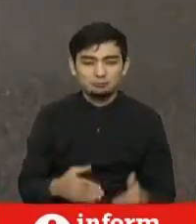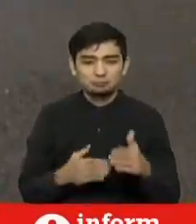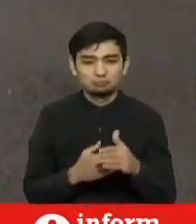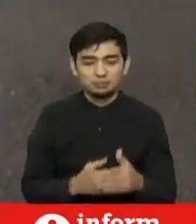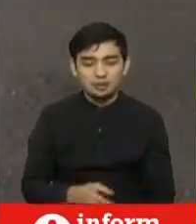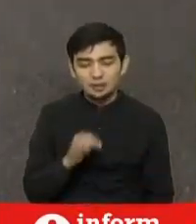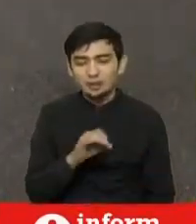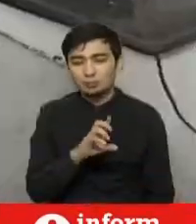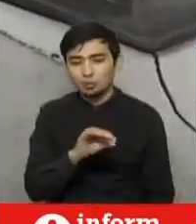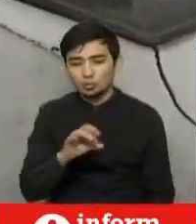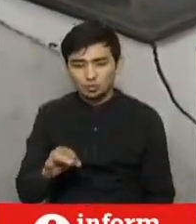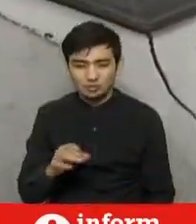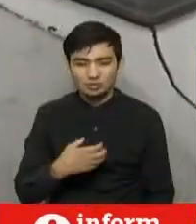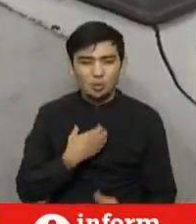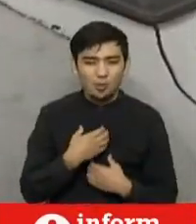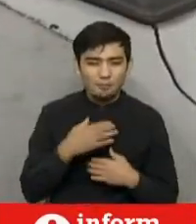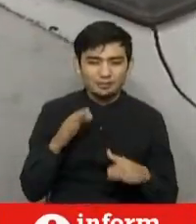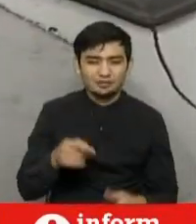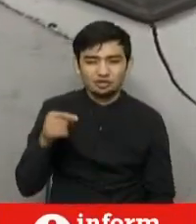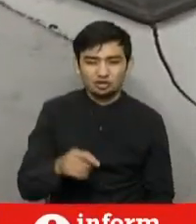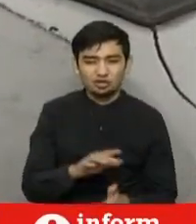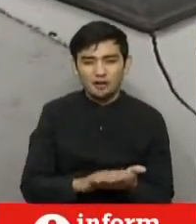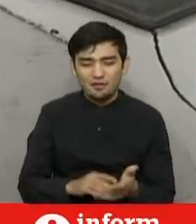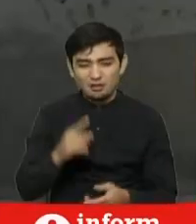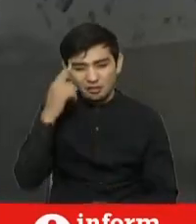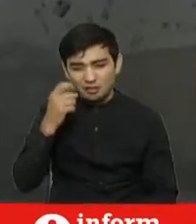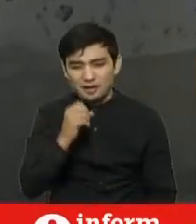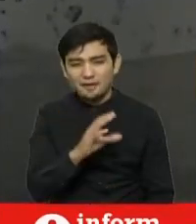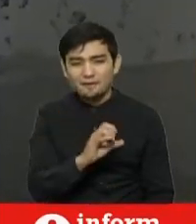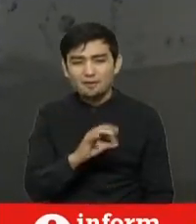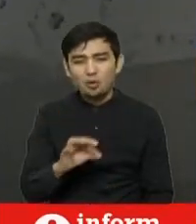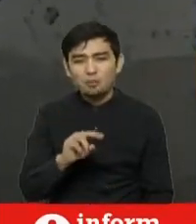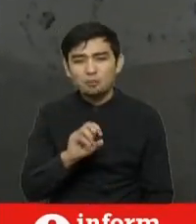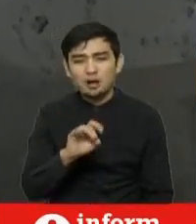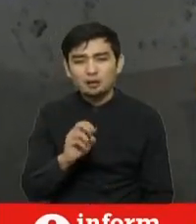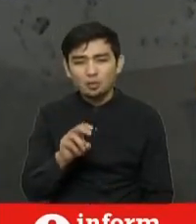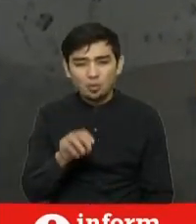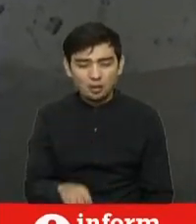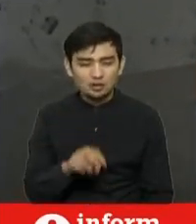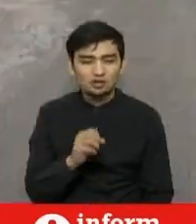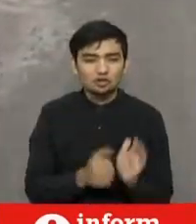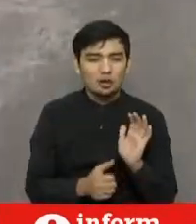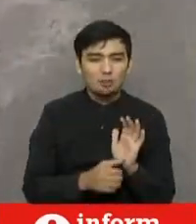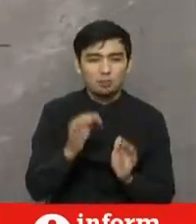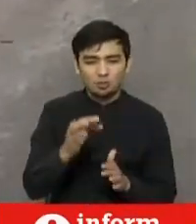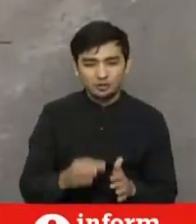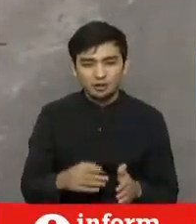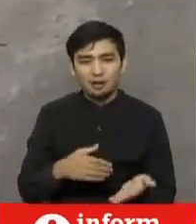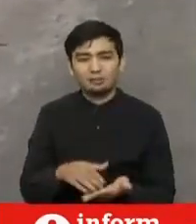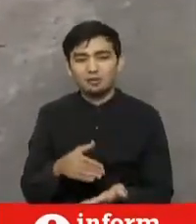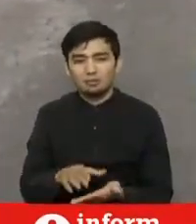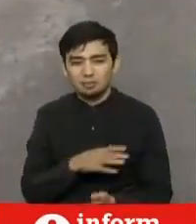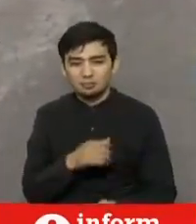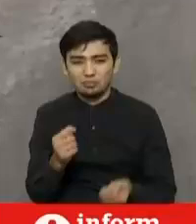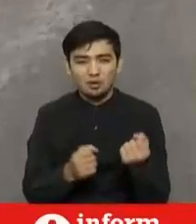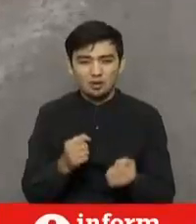кредитного бюро, к страховщикам поступили более 1000 заявок по Европротоколу. 60% обращений отклонены самими